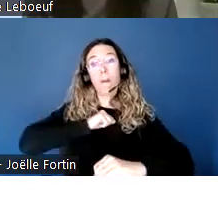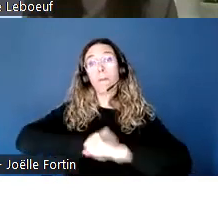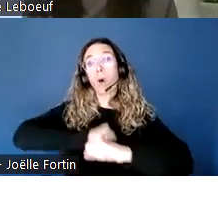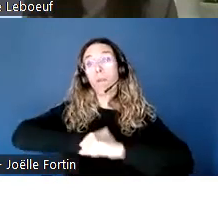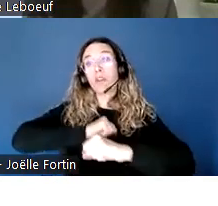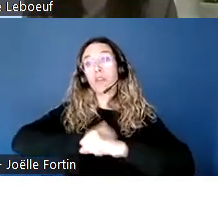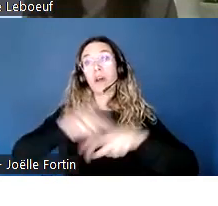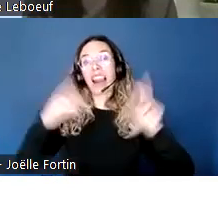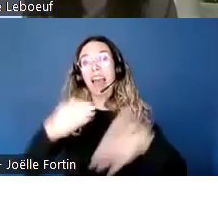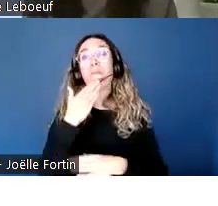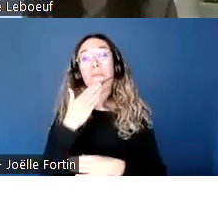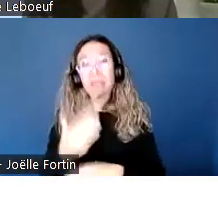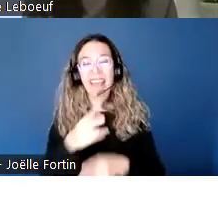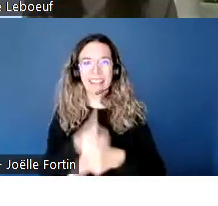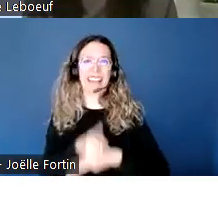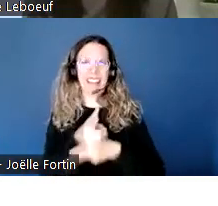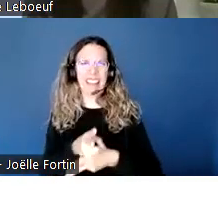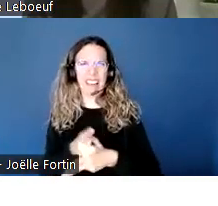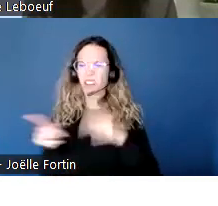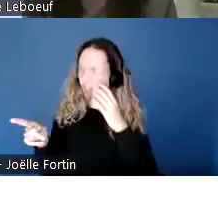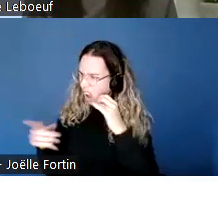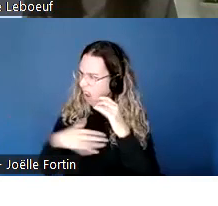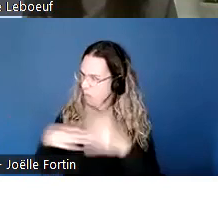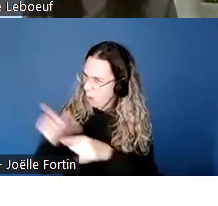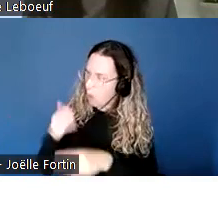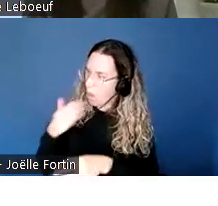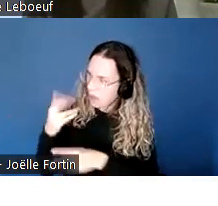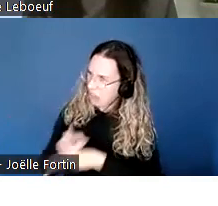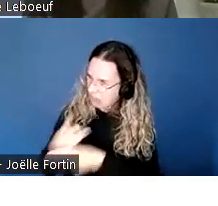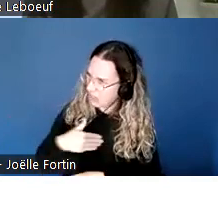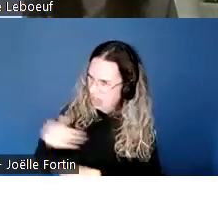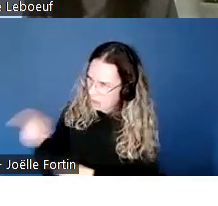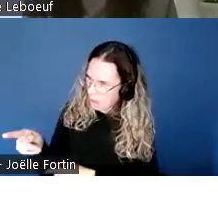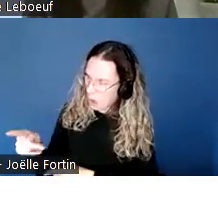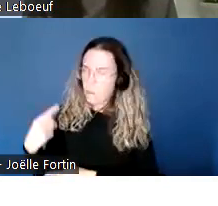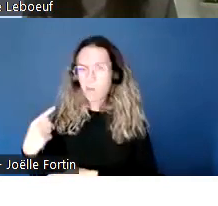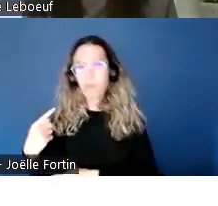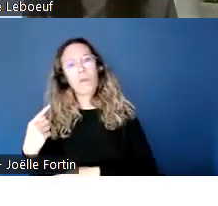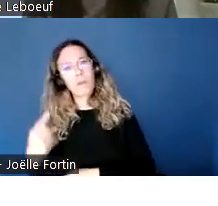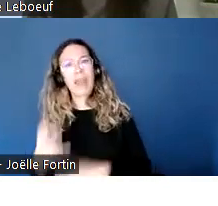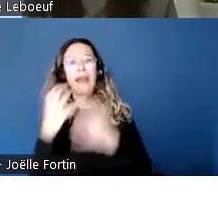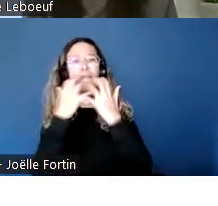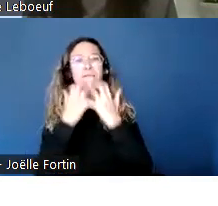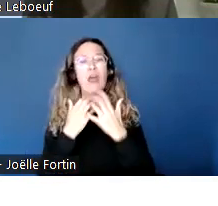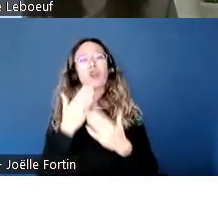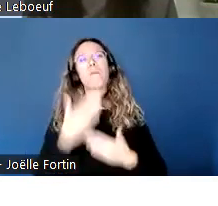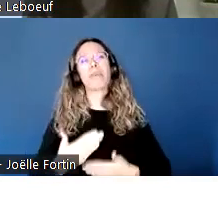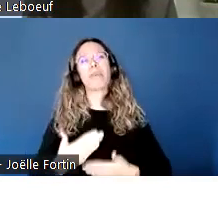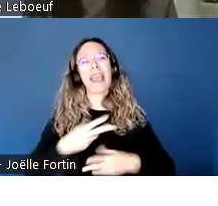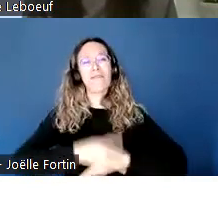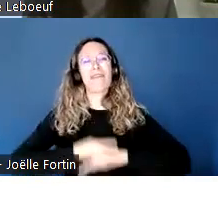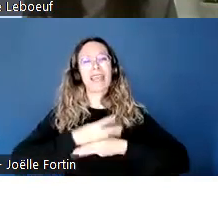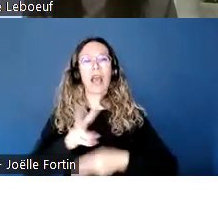la bientraitance, mais les gens n'aimaient pas le terme bientraitance non plus. Ils nous ont demandé de se rattacher à la valeur de bienveillance.